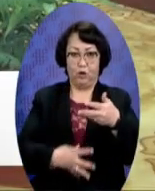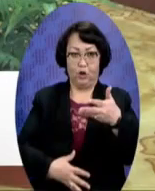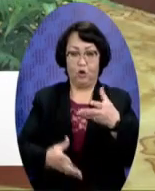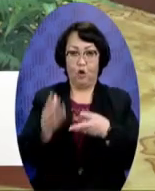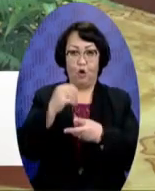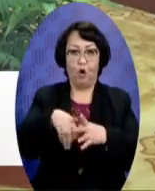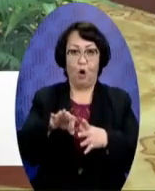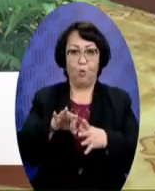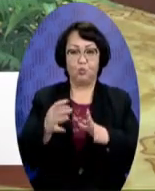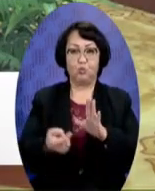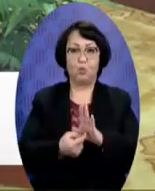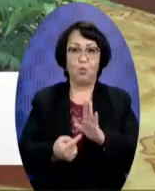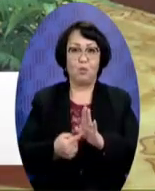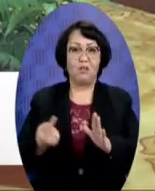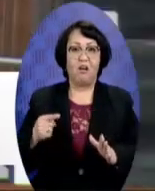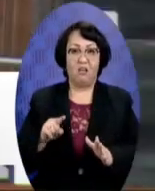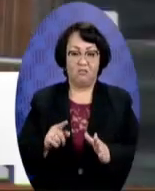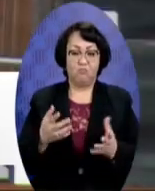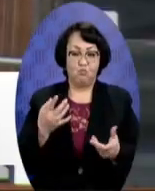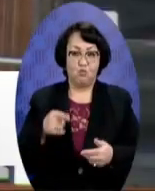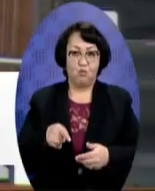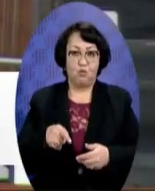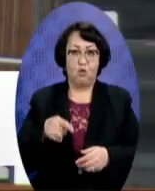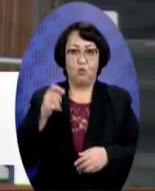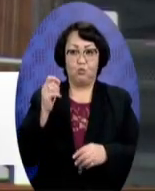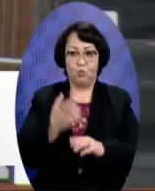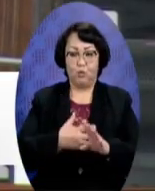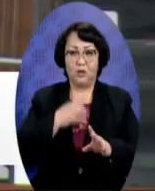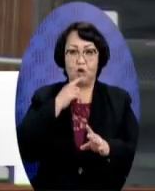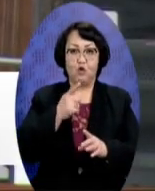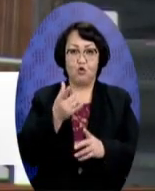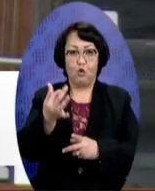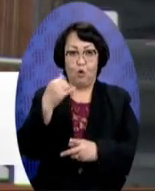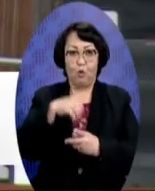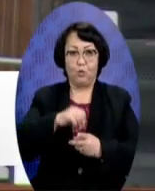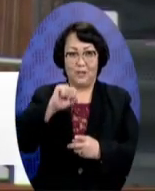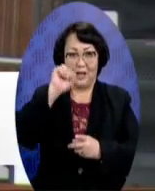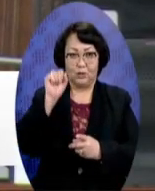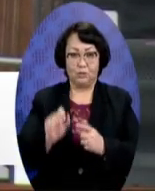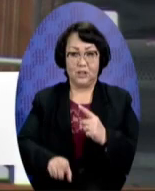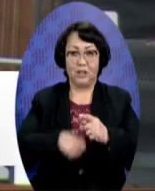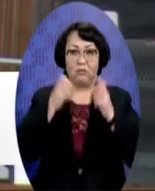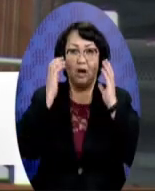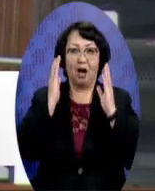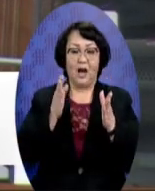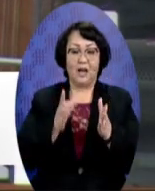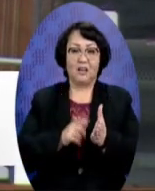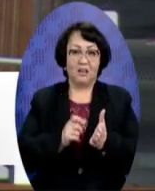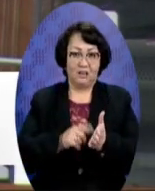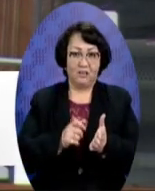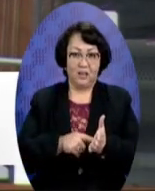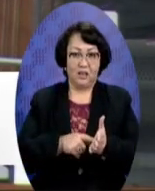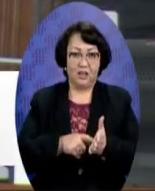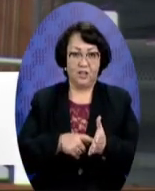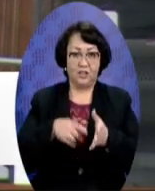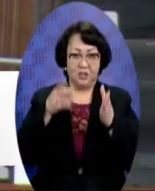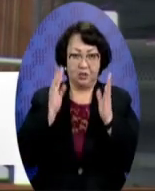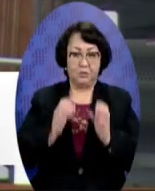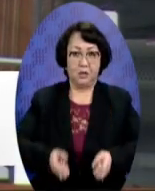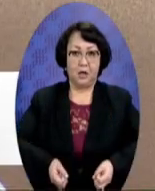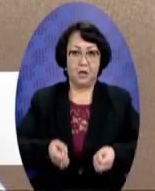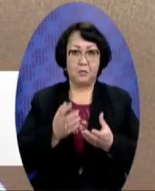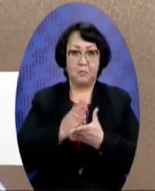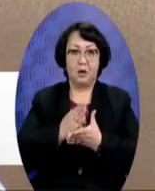нэг том шалтгаан байна. За нөгөөх нь бол түрүү хэлсэн үнэхээр хөрөнгө оруулалтынхаа асуудалд бол илүү анхаарах ёстой гэдэг энэ шийдвэр бол ингээд явж